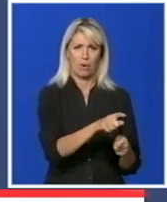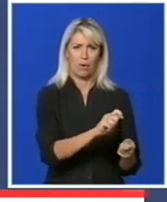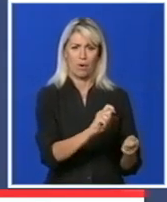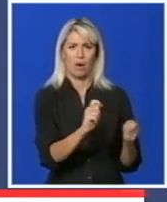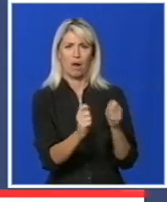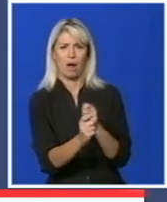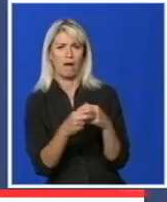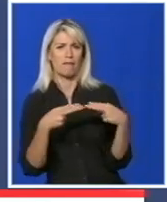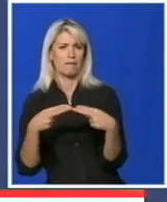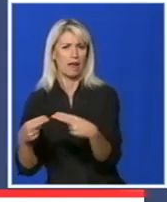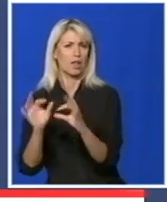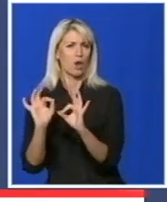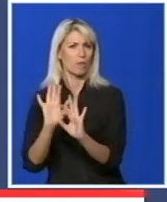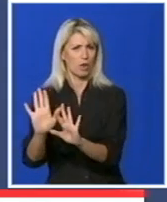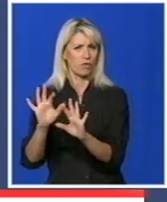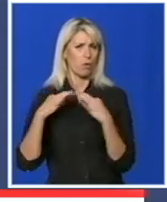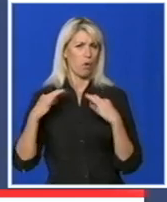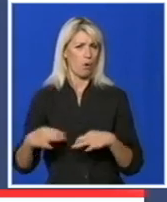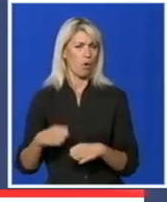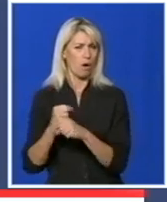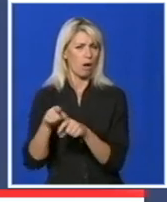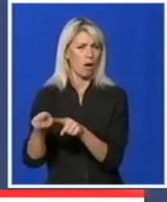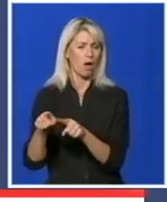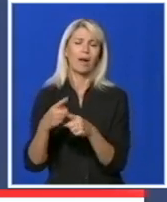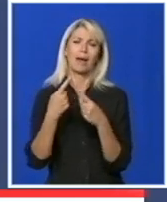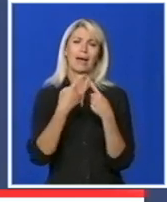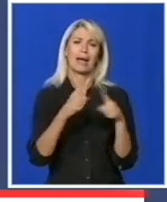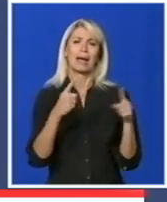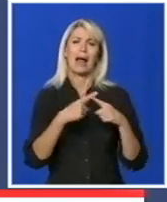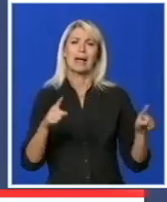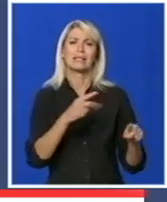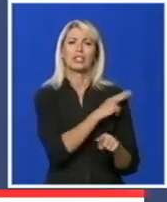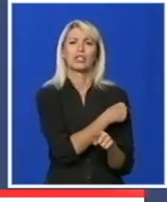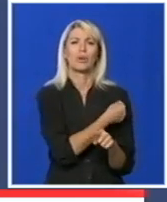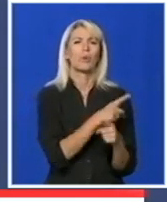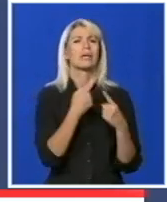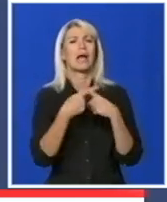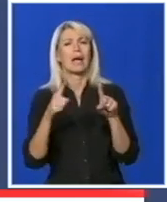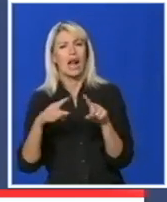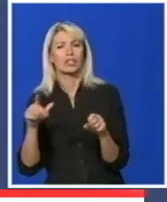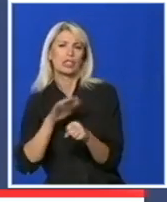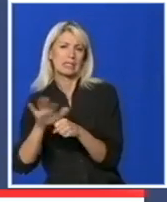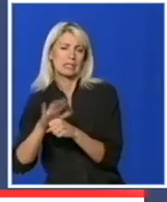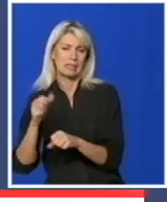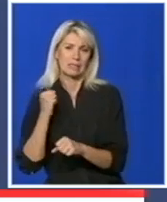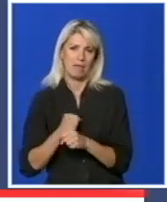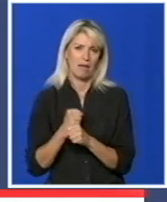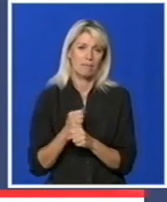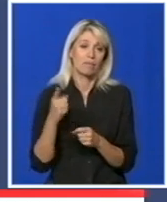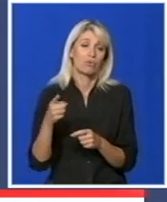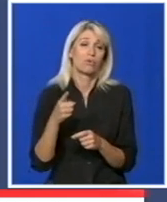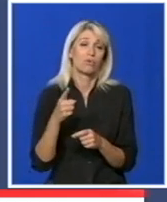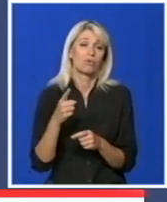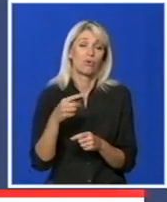non-COVID režim, različite su bolnice u Srbiji u različitom režimu rada. To naravno zavisi od broja